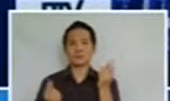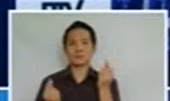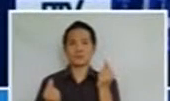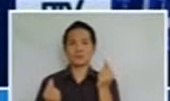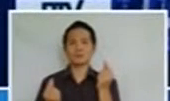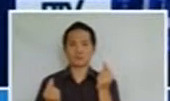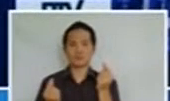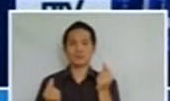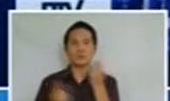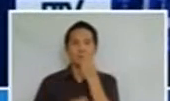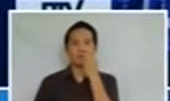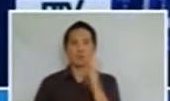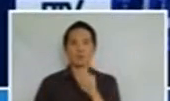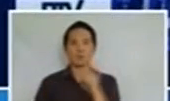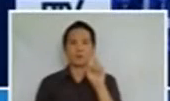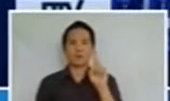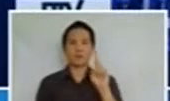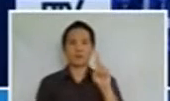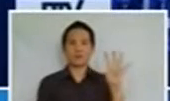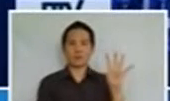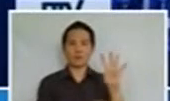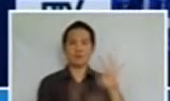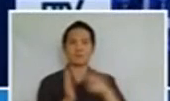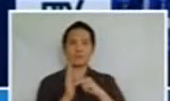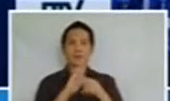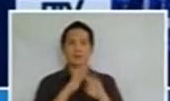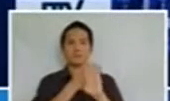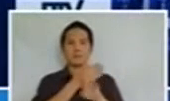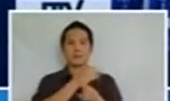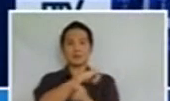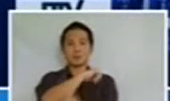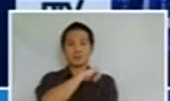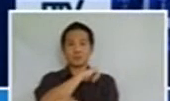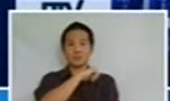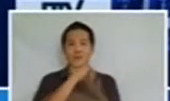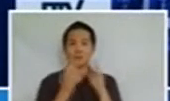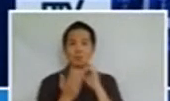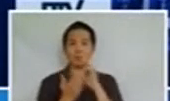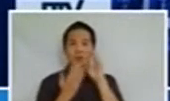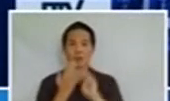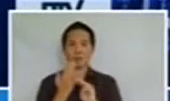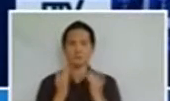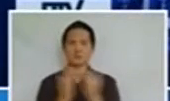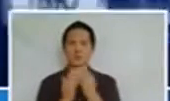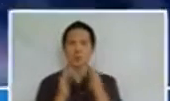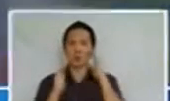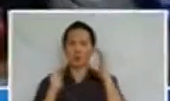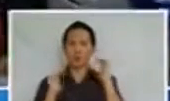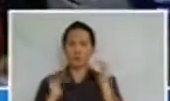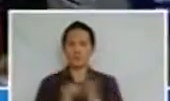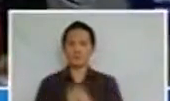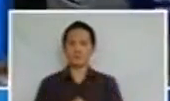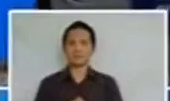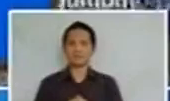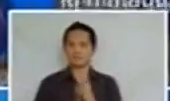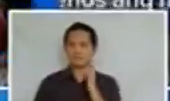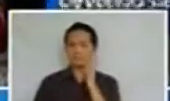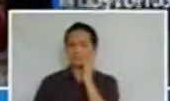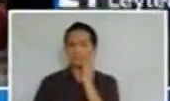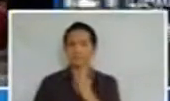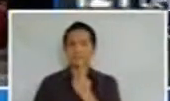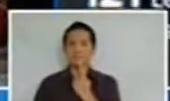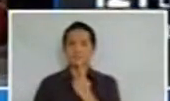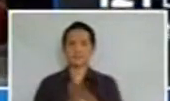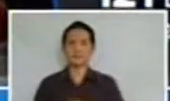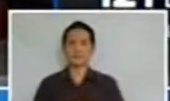Balik Probinsya Bagong Pag-asa Program as a pillar of balanced regional development. Noong 20